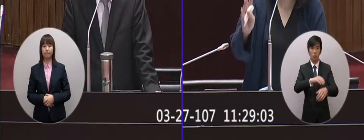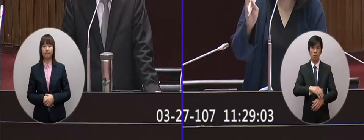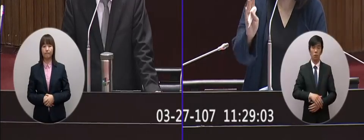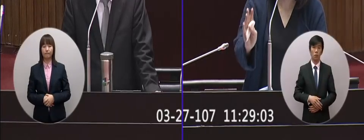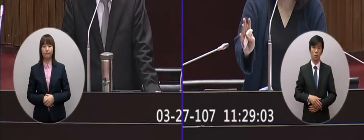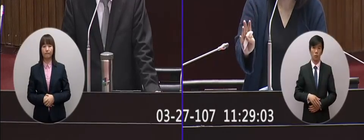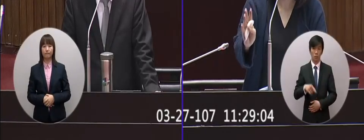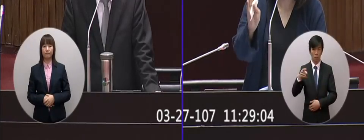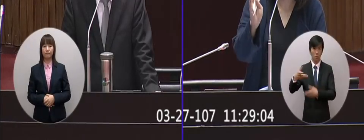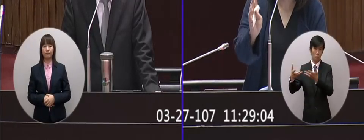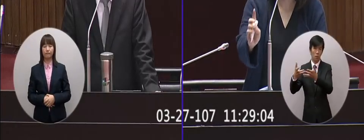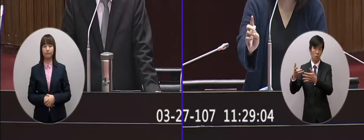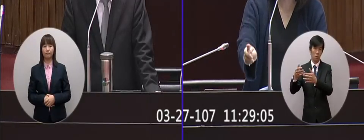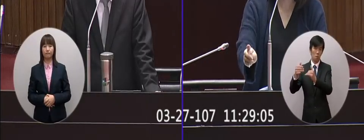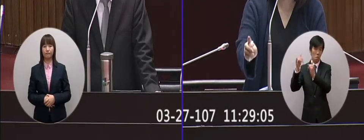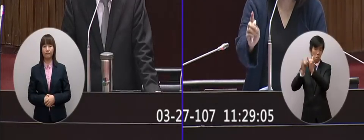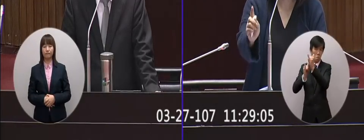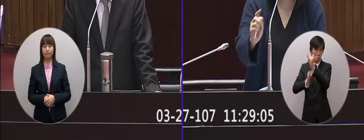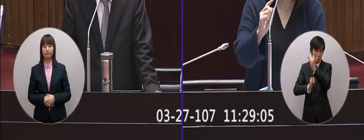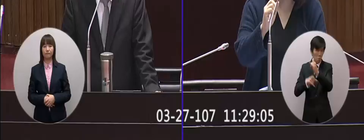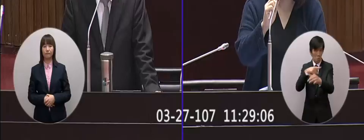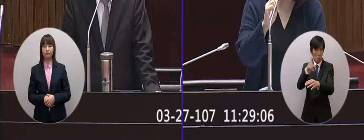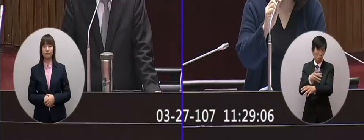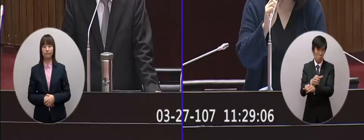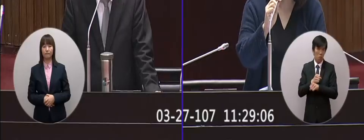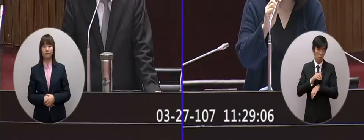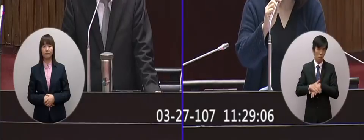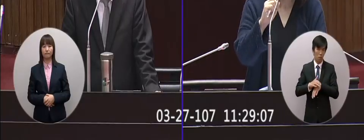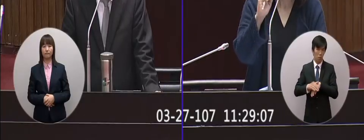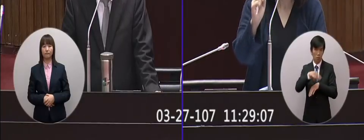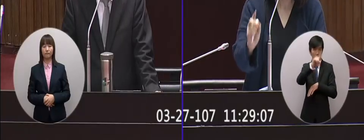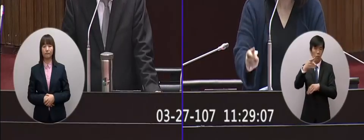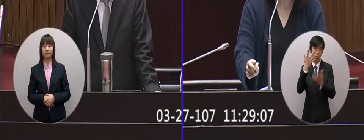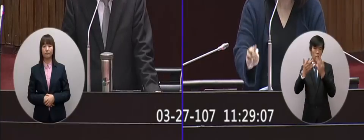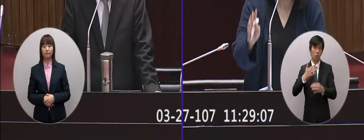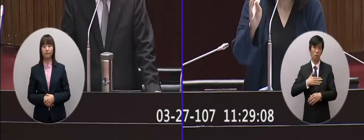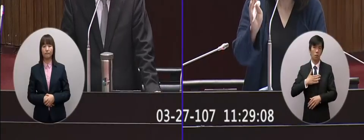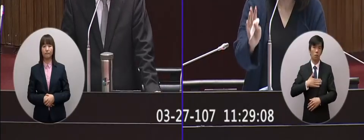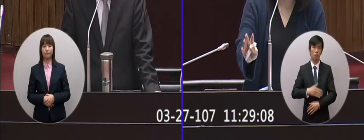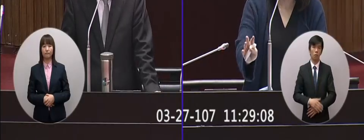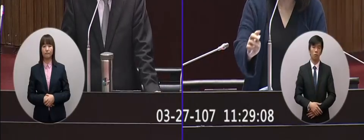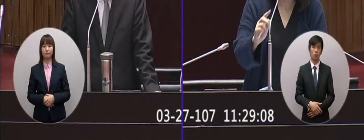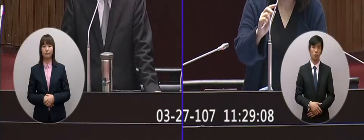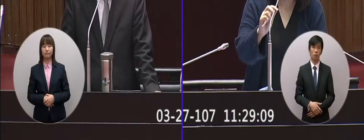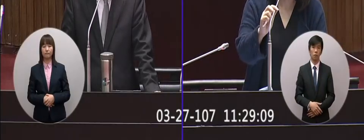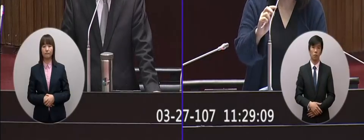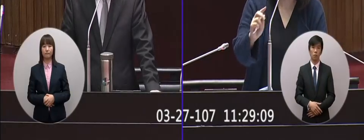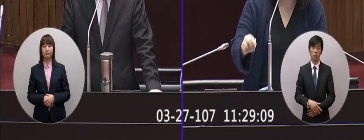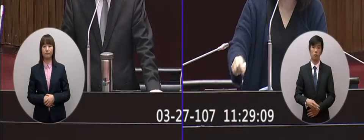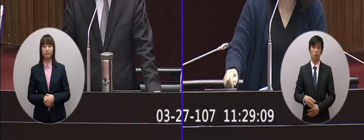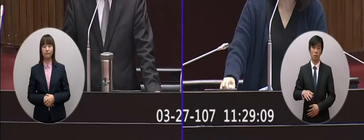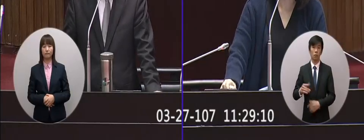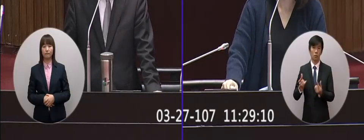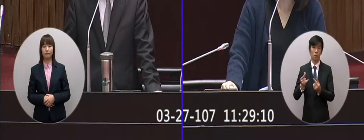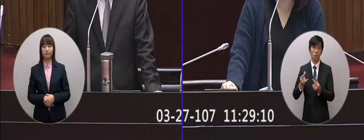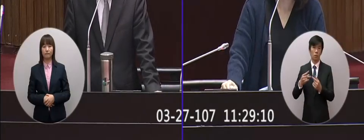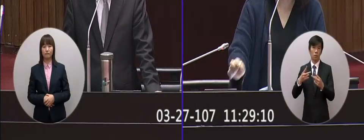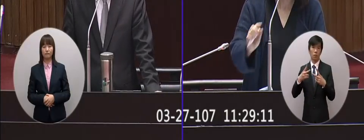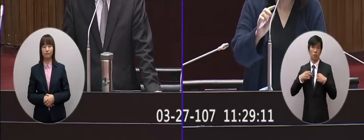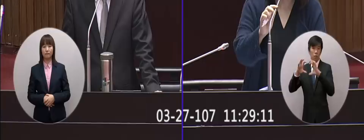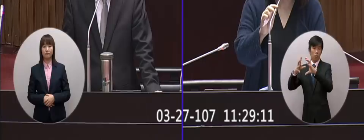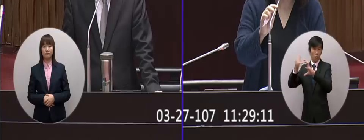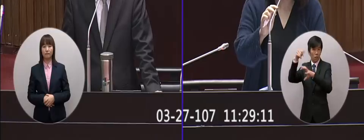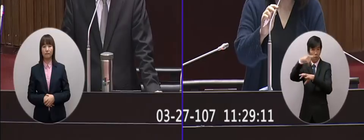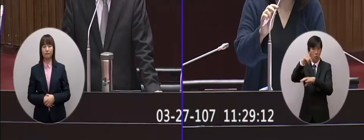题上，这个是历史的一个关键点，大家都非常的清楚。 是 这时候有总统府的原住民历史转型以